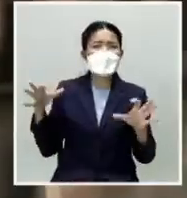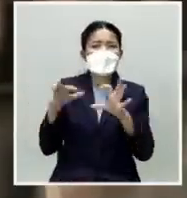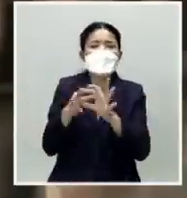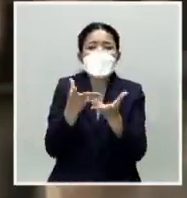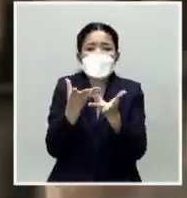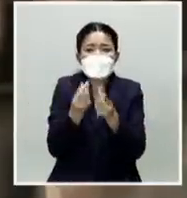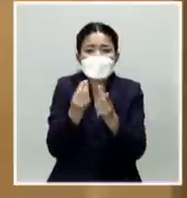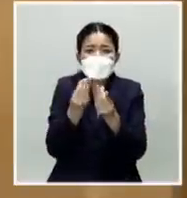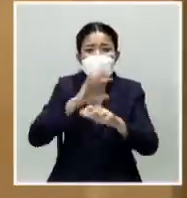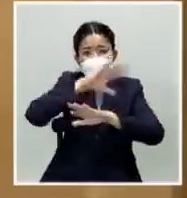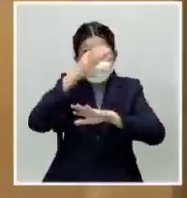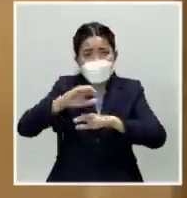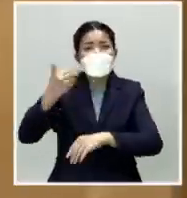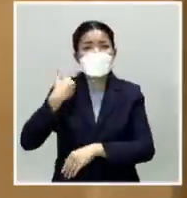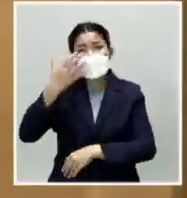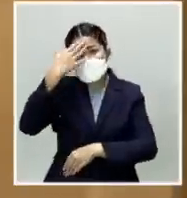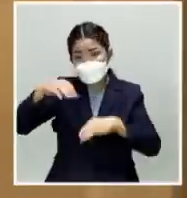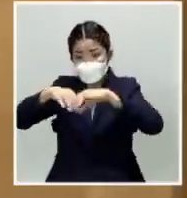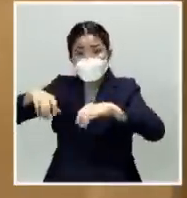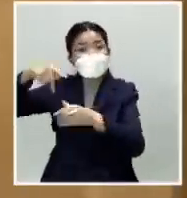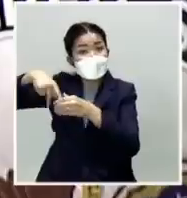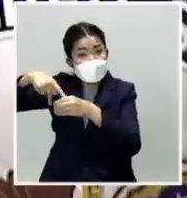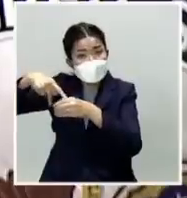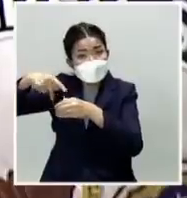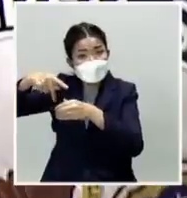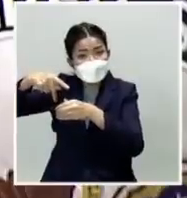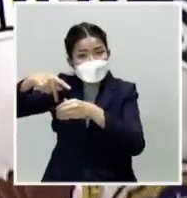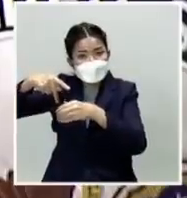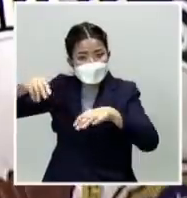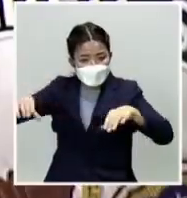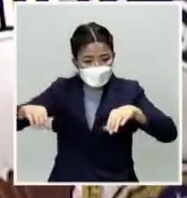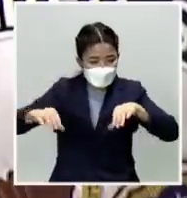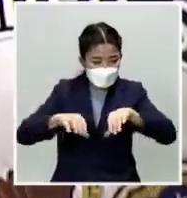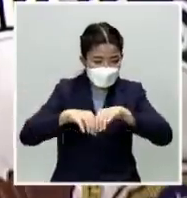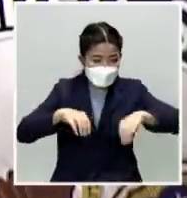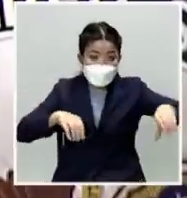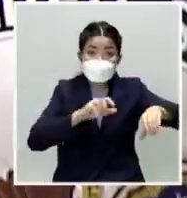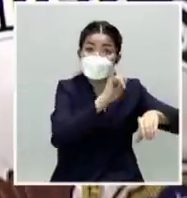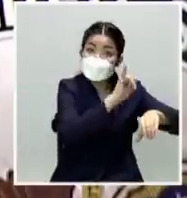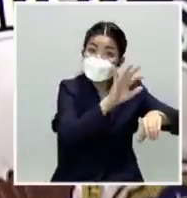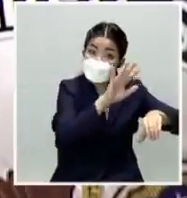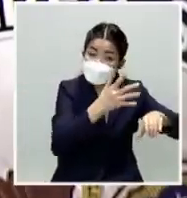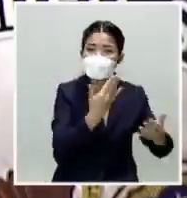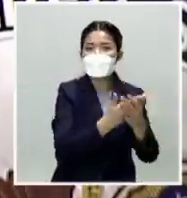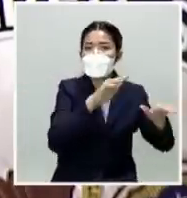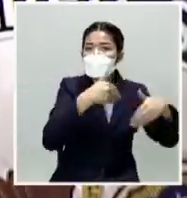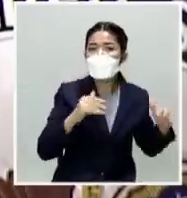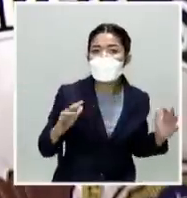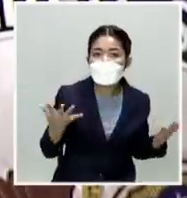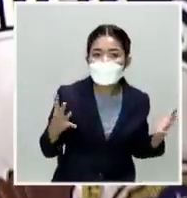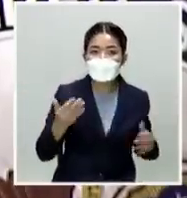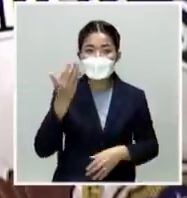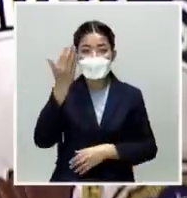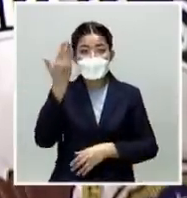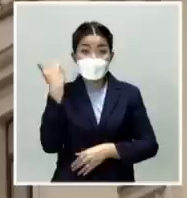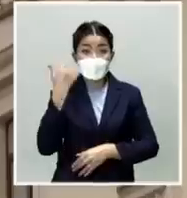ข้ามาเกี่ยวข้องด้วยเพราะท่อส่งก๊าซ Nord Stream 2ไม่ได้วางผ่านยูเครนทำให้ยูเครนเสียผลประโยชน์จากรายได้จากเดิมเนี่ยเคย